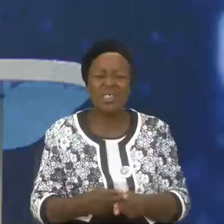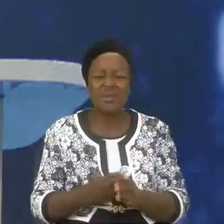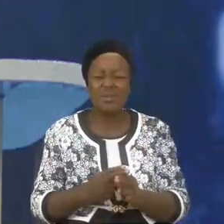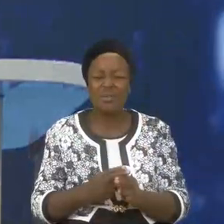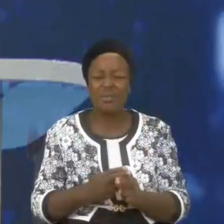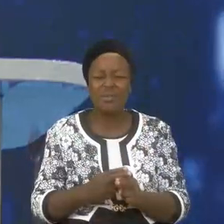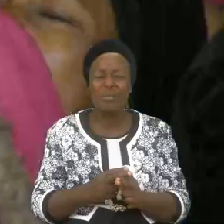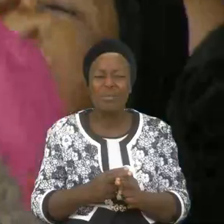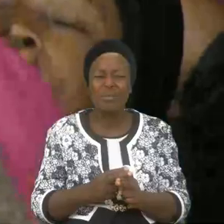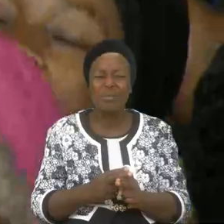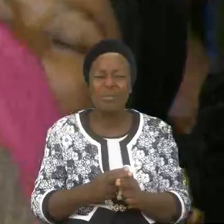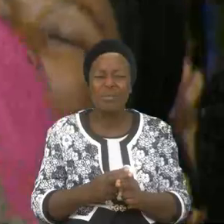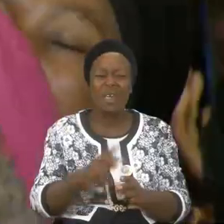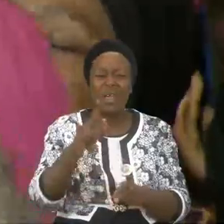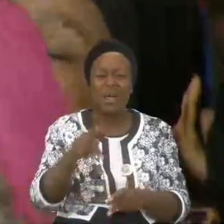Jésus.